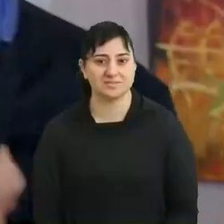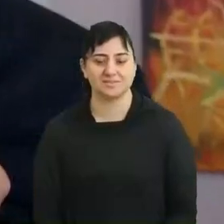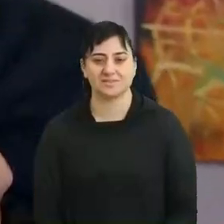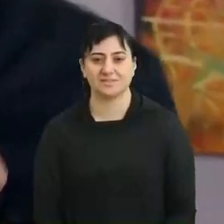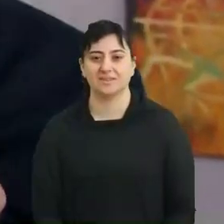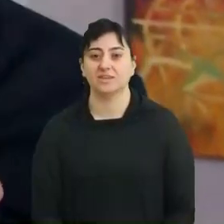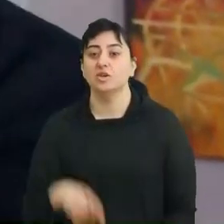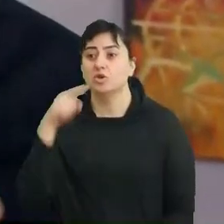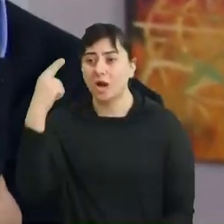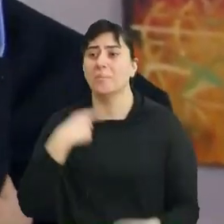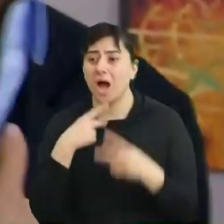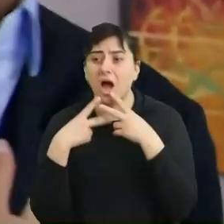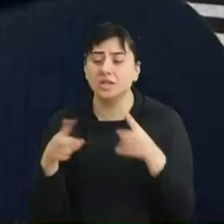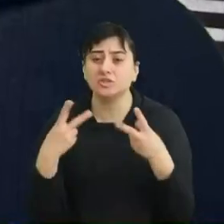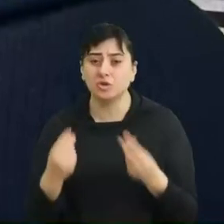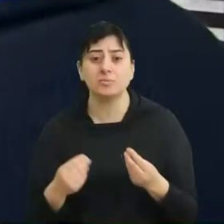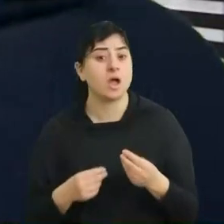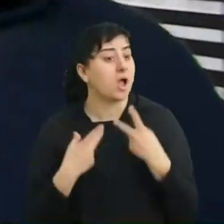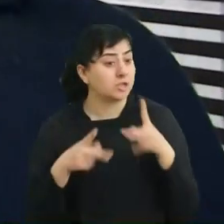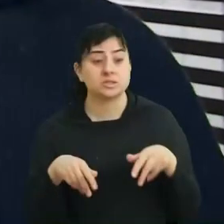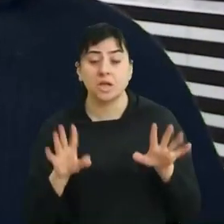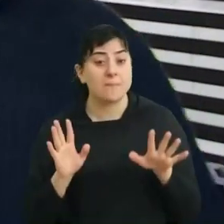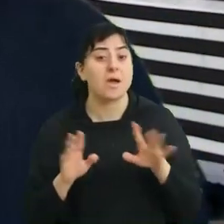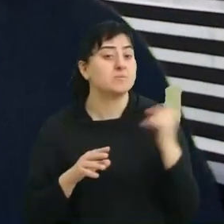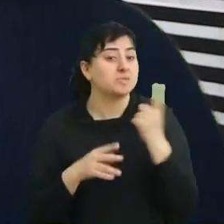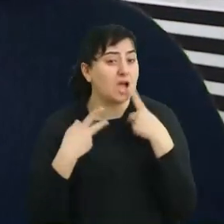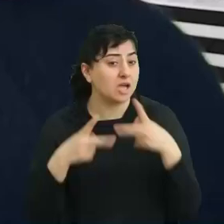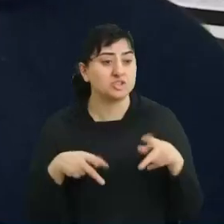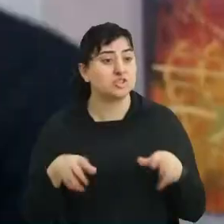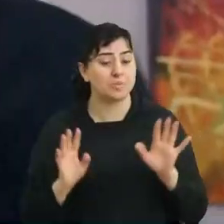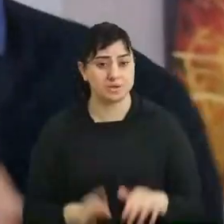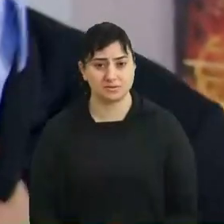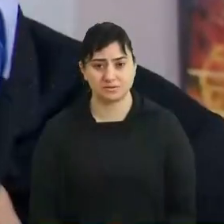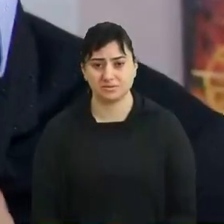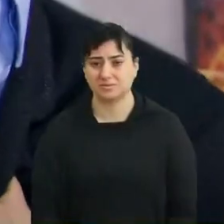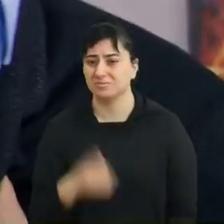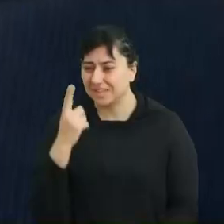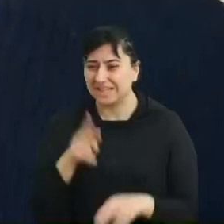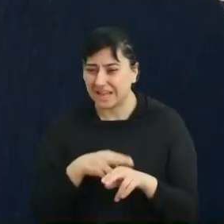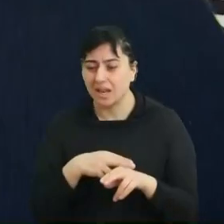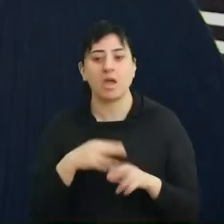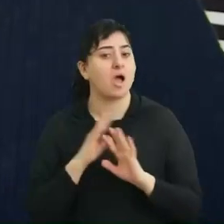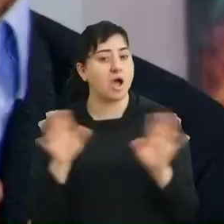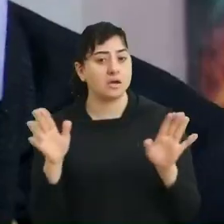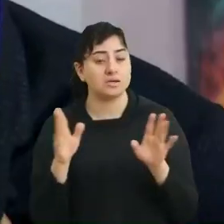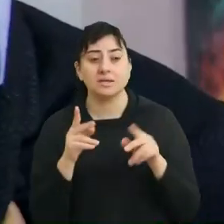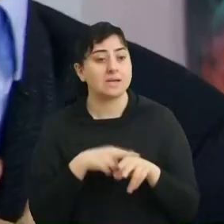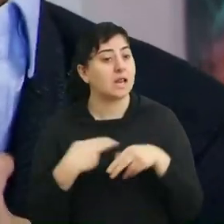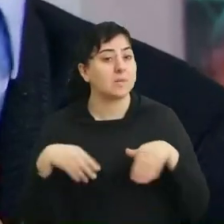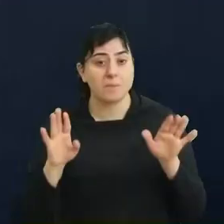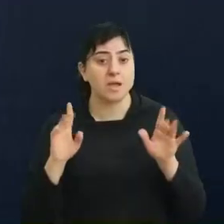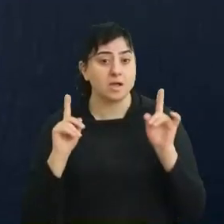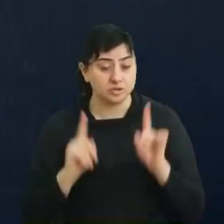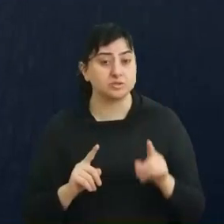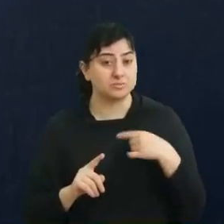Ne Rüyam? Rüyam açıklayabilirim Rüyam. Açıklama. Bana hiçbir şey açıklama. Ya bir denesem. Hayır deneme. Deneme.